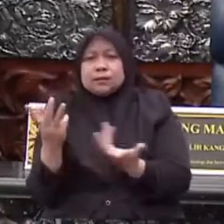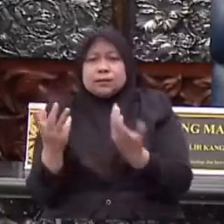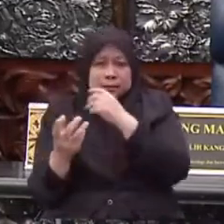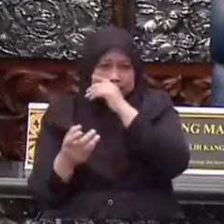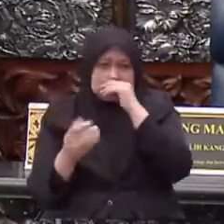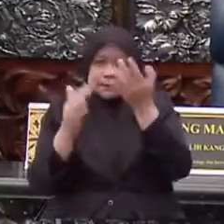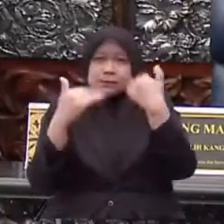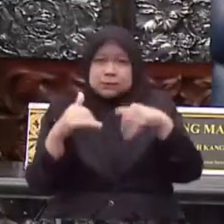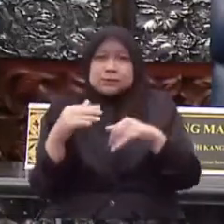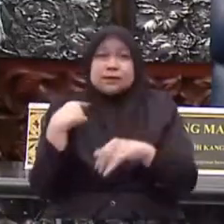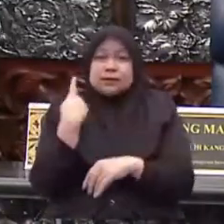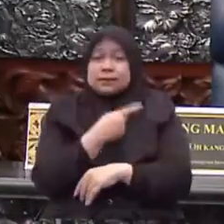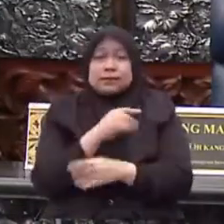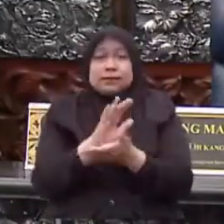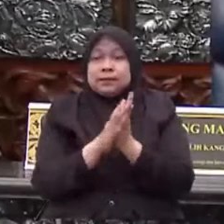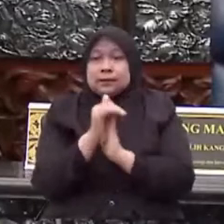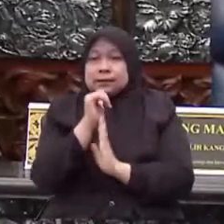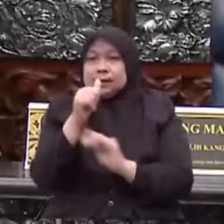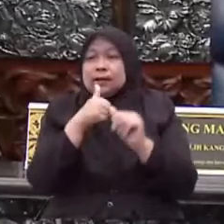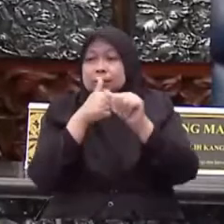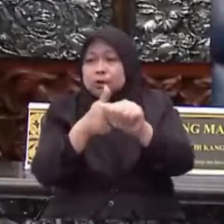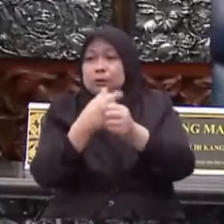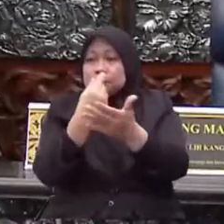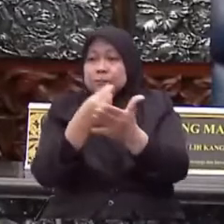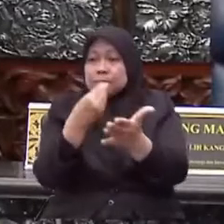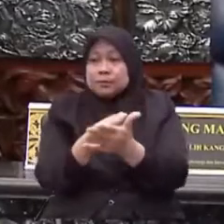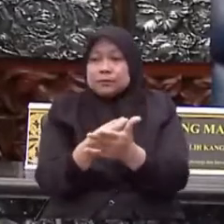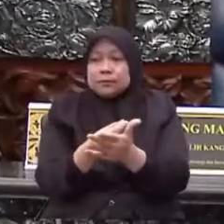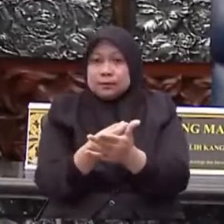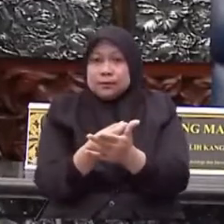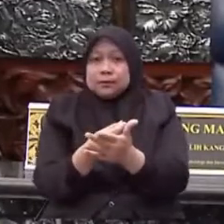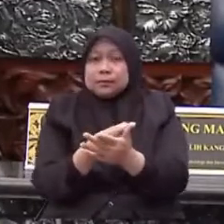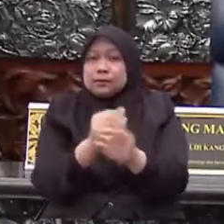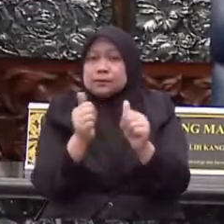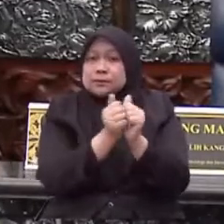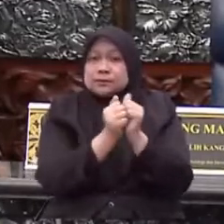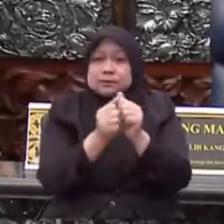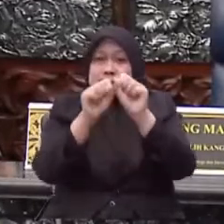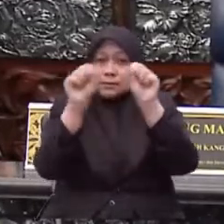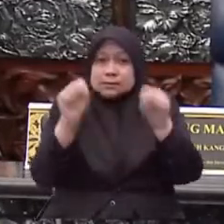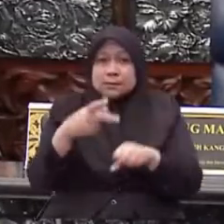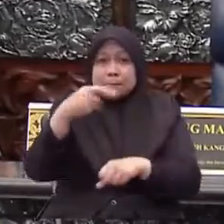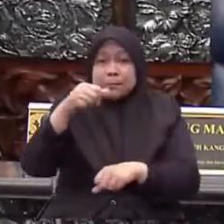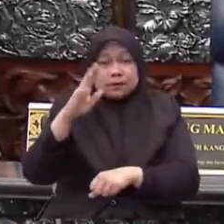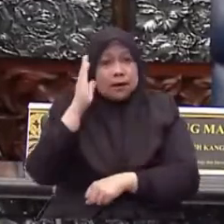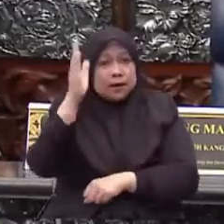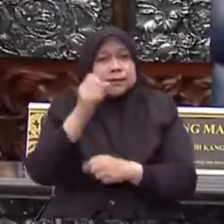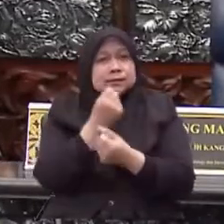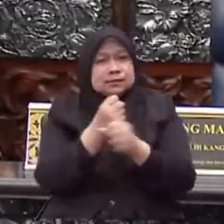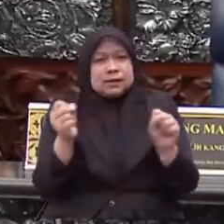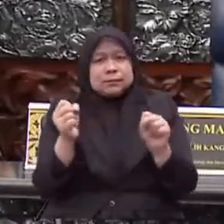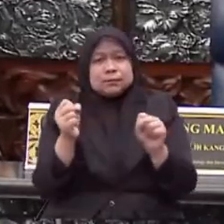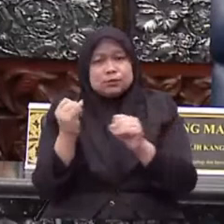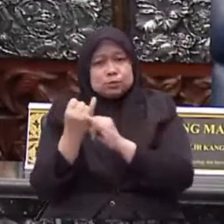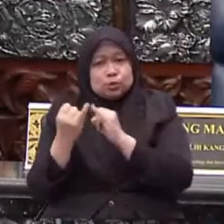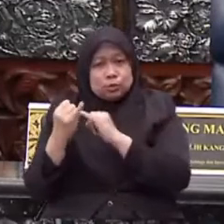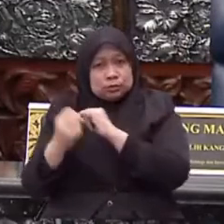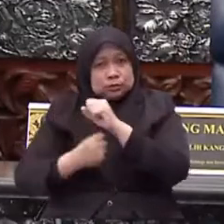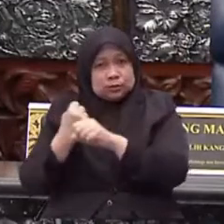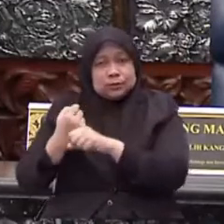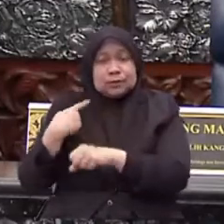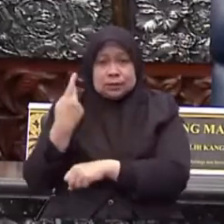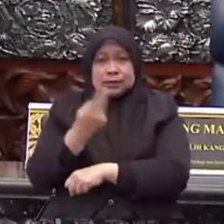seterusnya ya jadi dia tidak ikut pendapatan jadi hanya dengan sistem padu yang akan siap dijaga siap pada ujung tahun kita akan